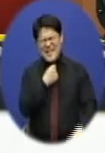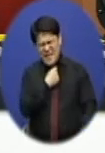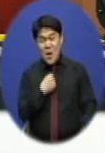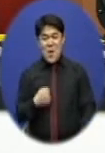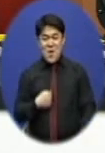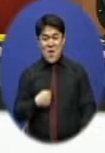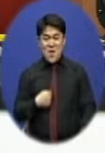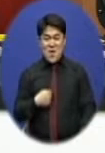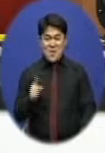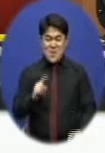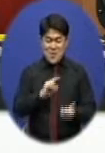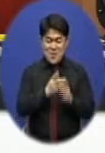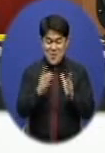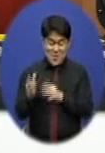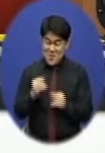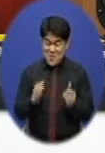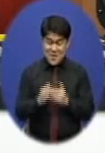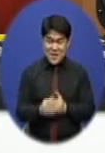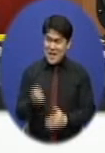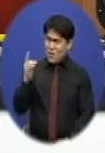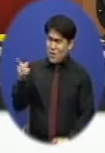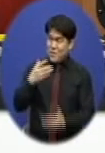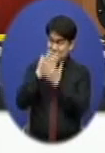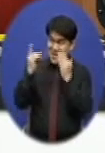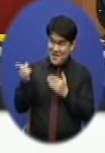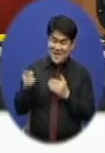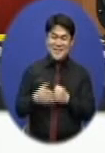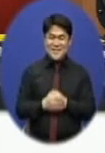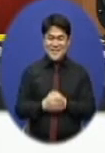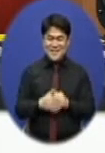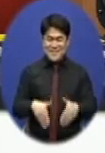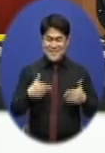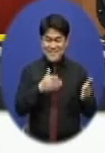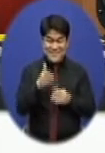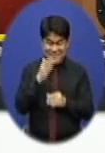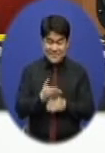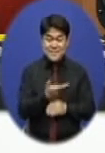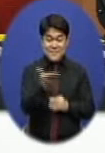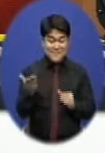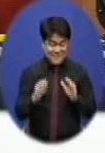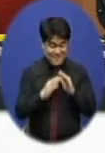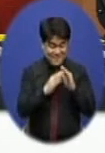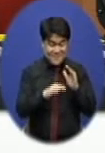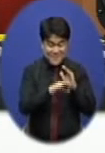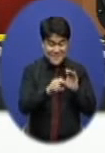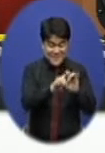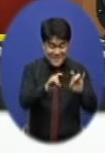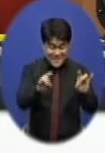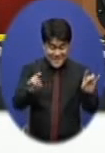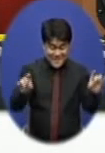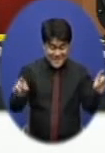이렇게 뭐 동백꽃도 원래 원래 화사하시잖아요. 이렇게 네. 봄을 준비하는데 여러분 가정마다 이렇게 이제